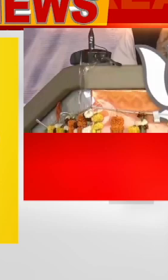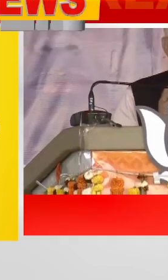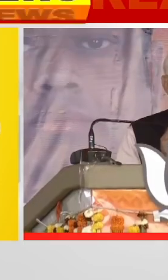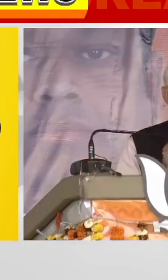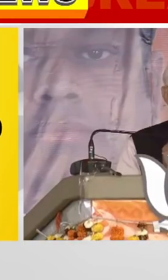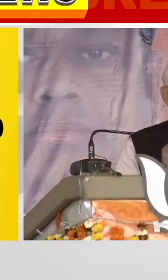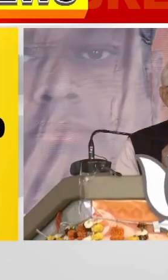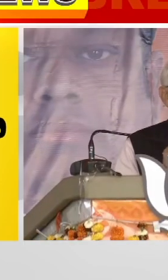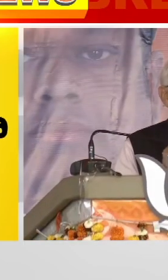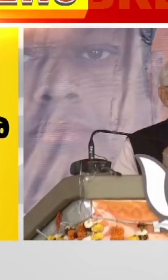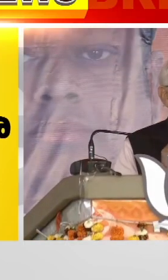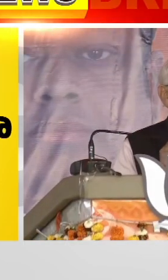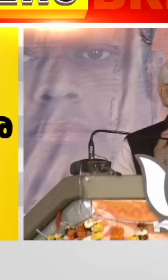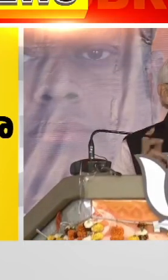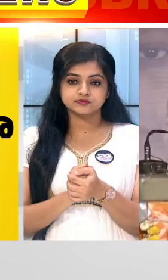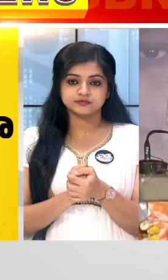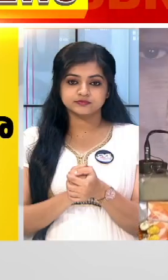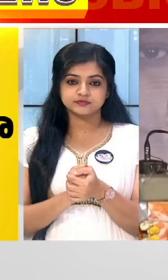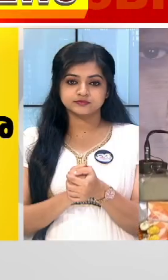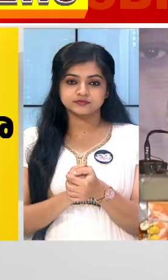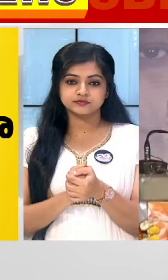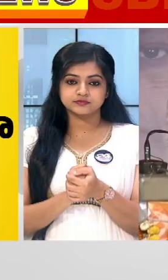आज पूरा देश देख रहा है.